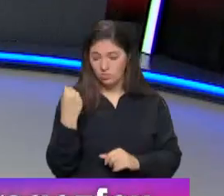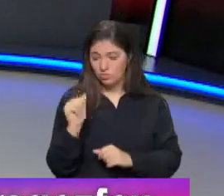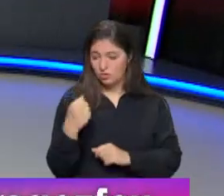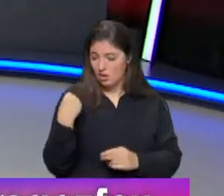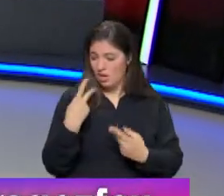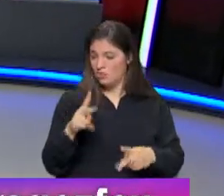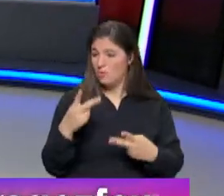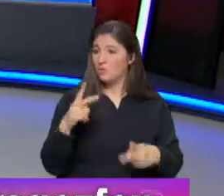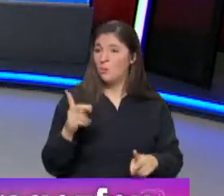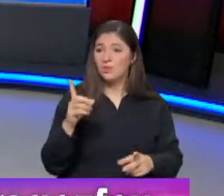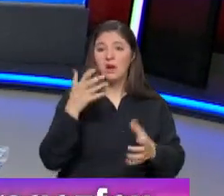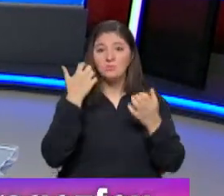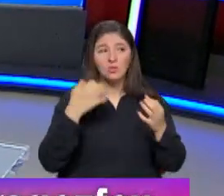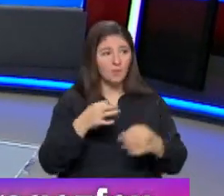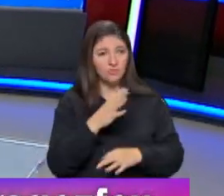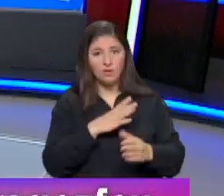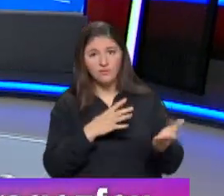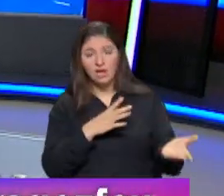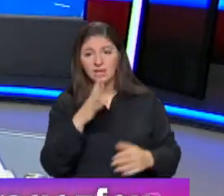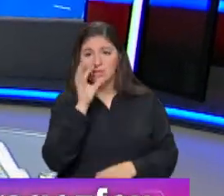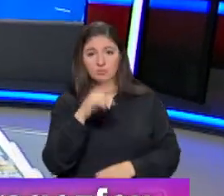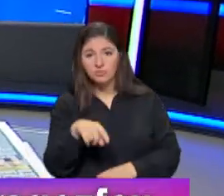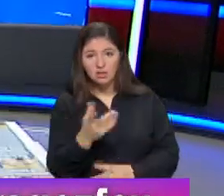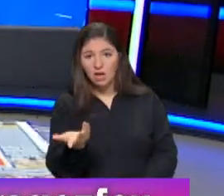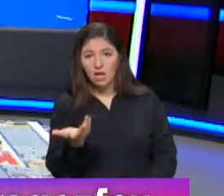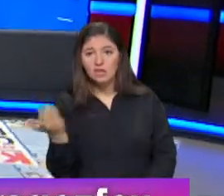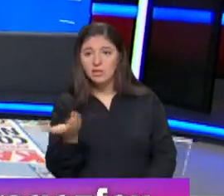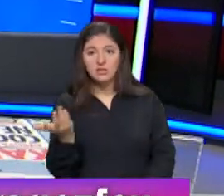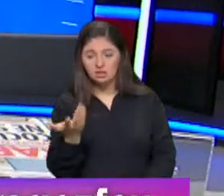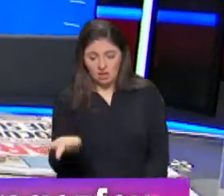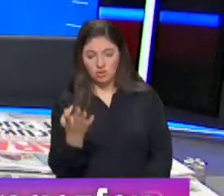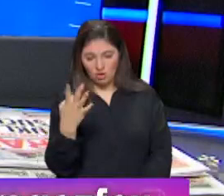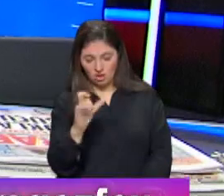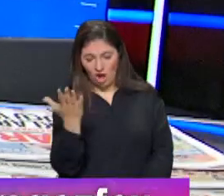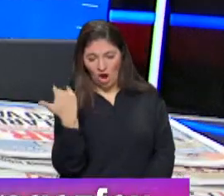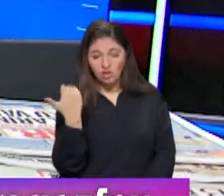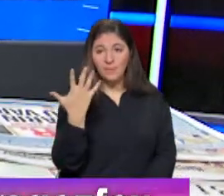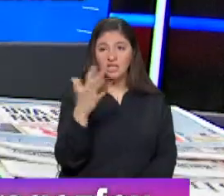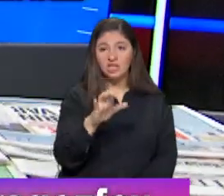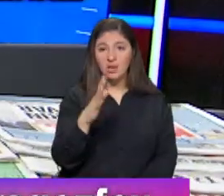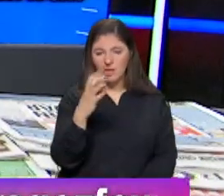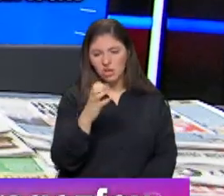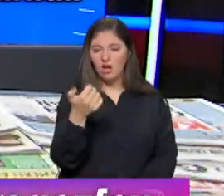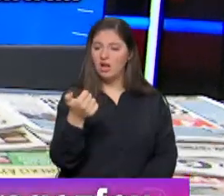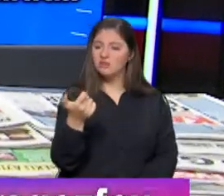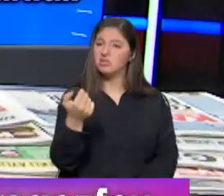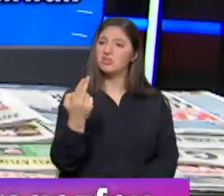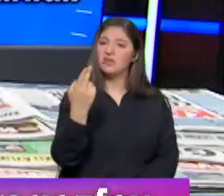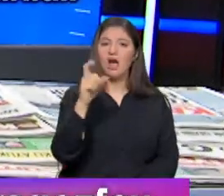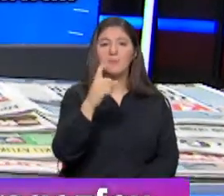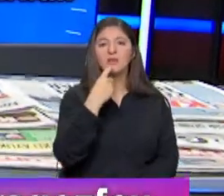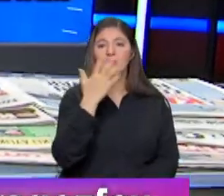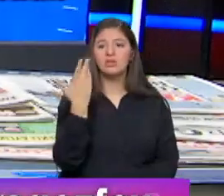yeni açıklamalar sonra bir kaplan operasyonu Kim bunlar nasıl Hani 4 ay öncesinde 5 ay önce 6 7 ay bir yıl